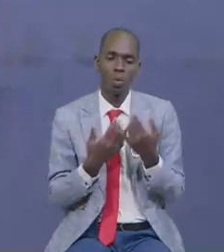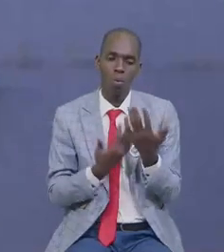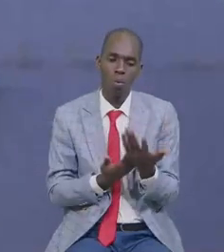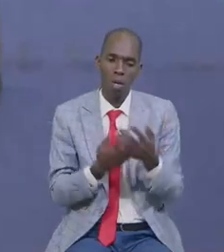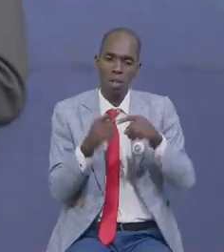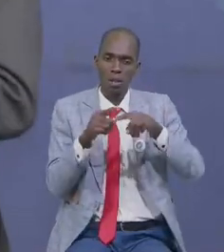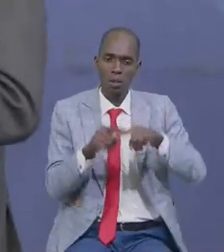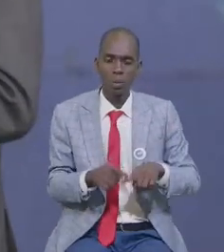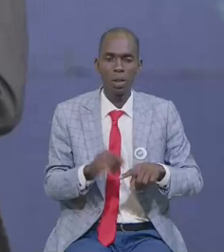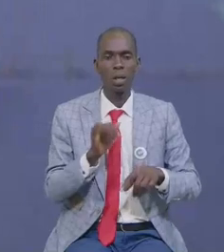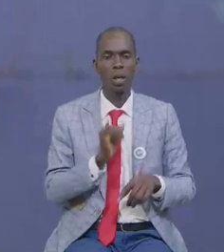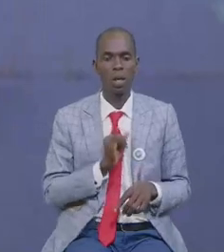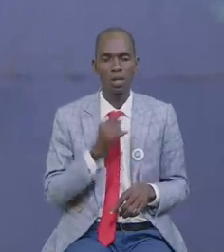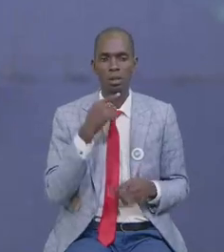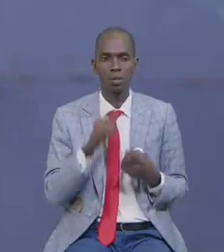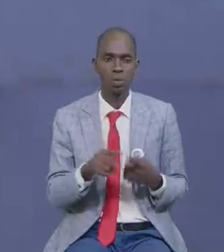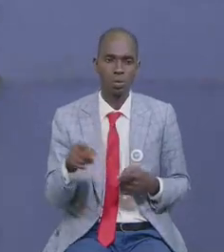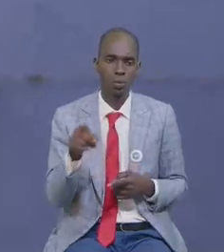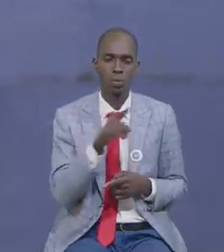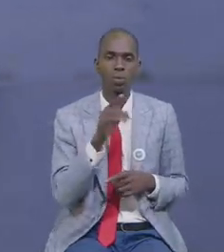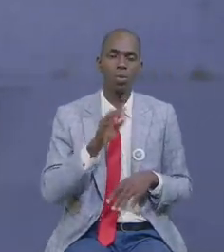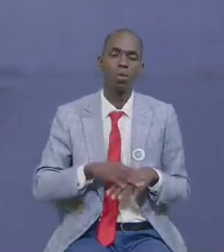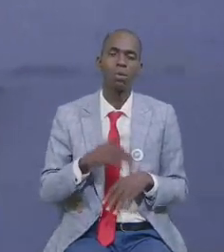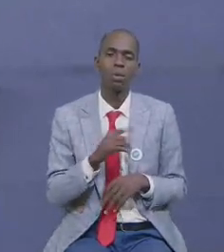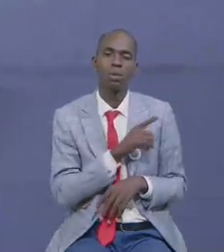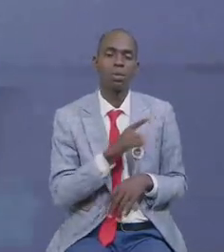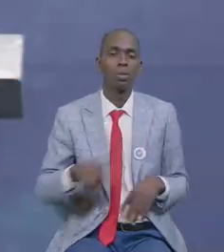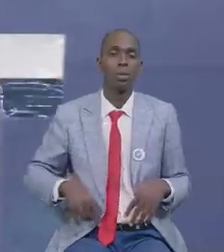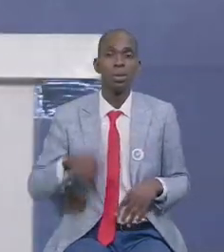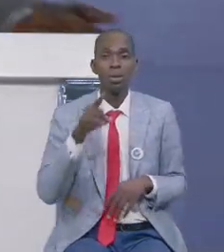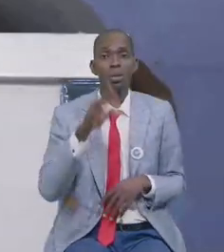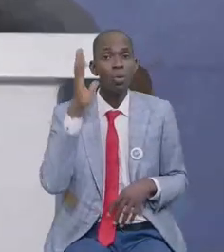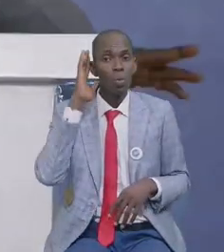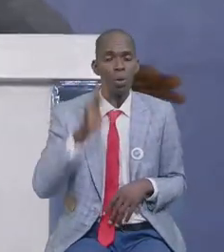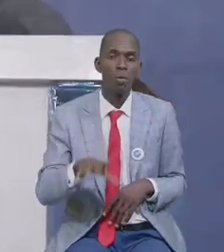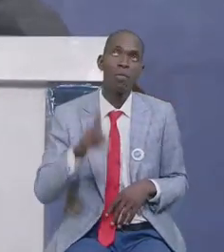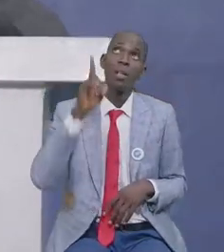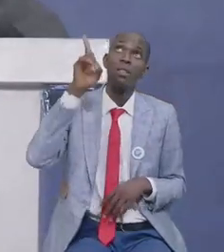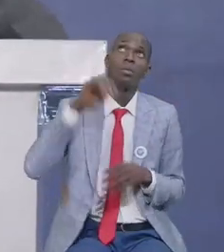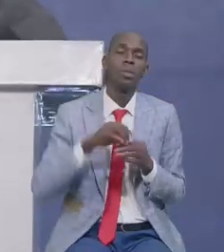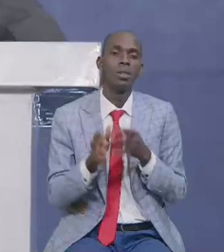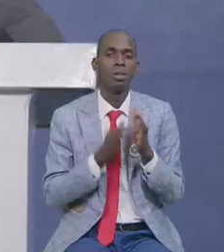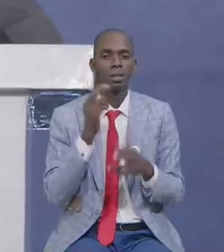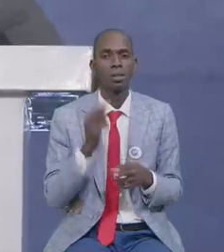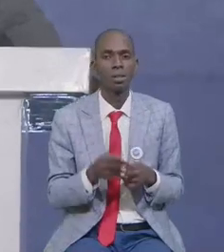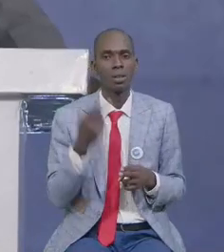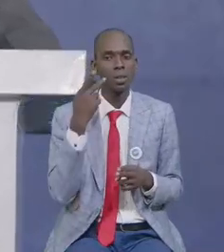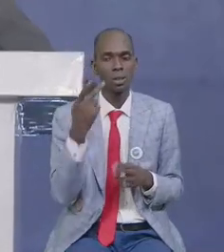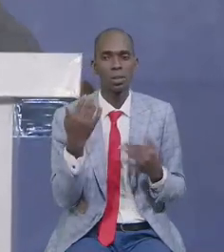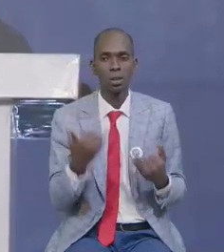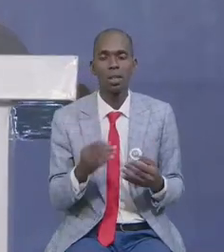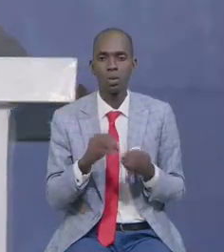Espère en l'Éternel. Tu le trouveras. Troisième